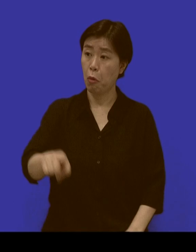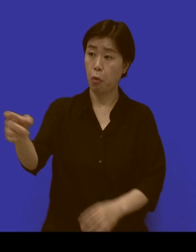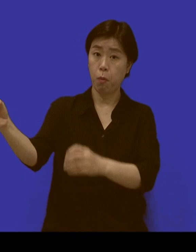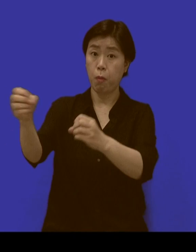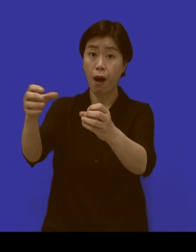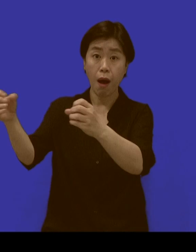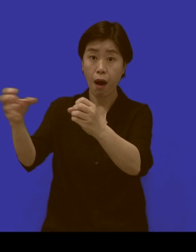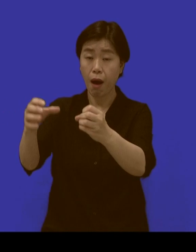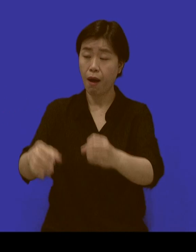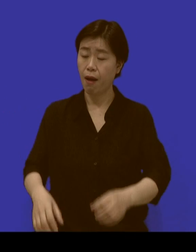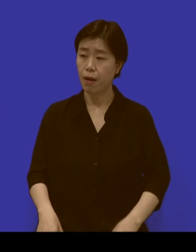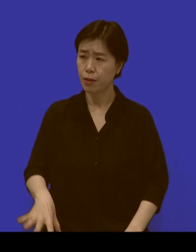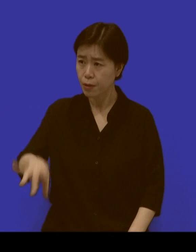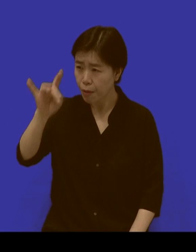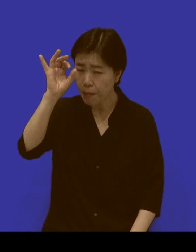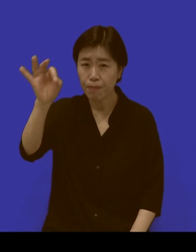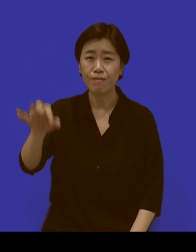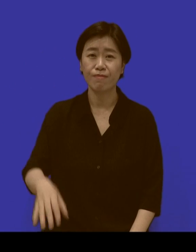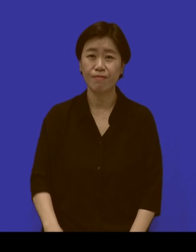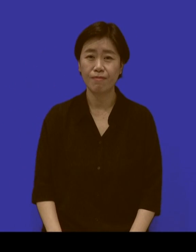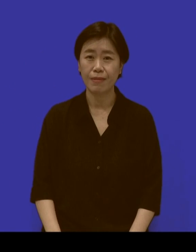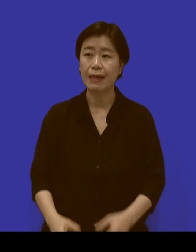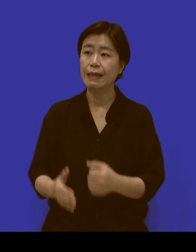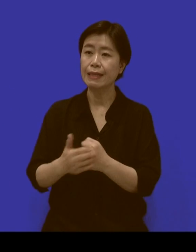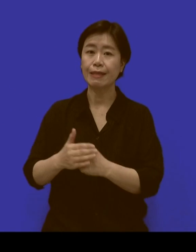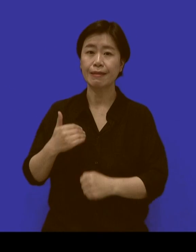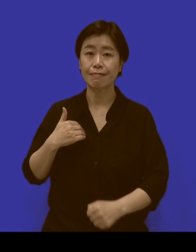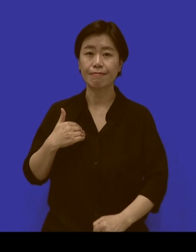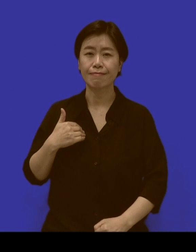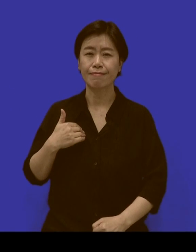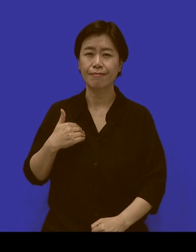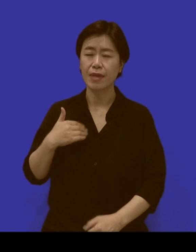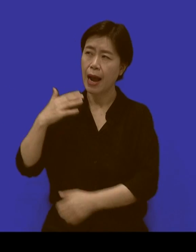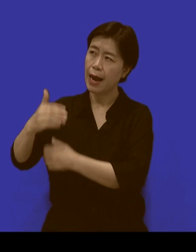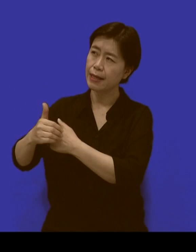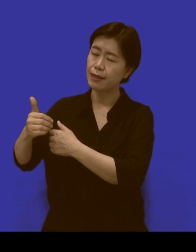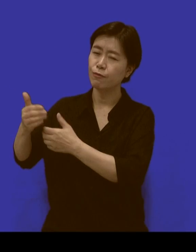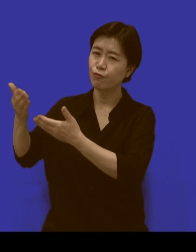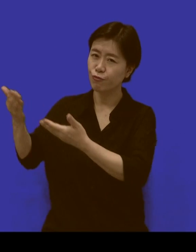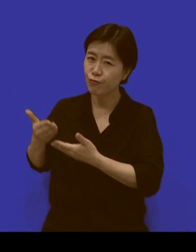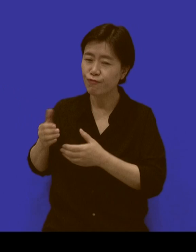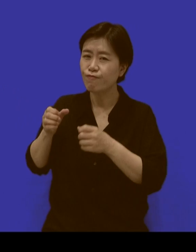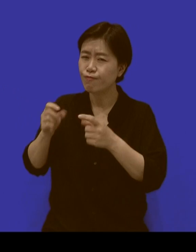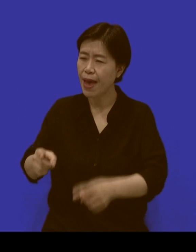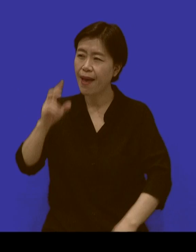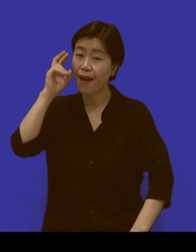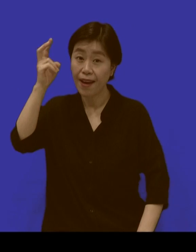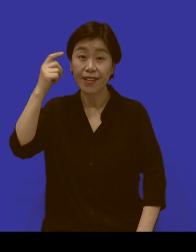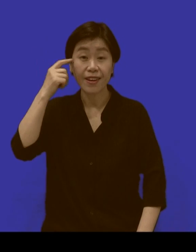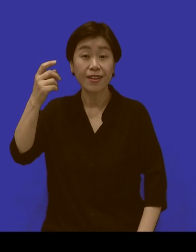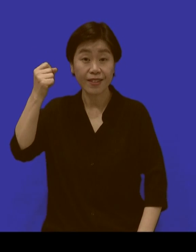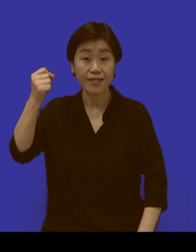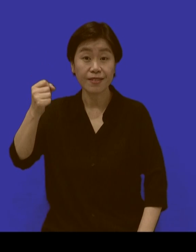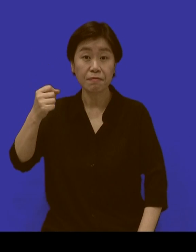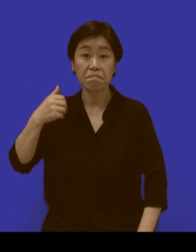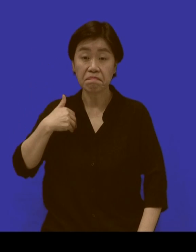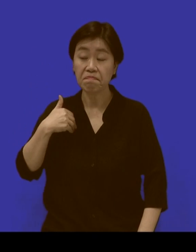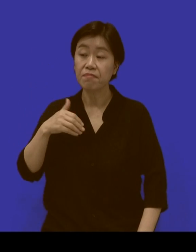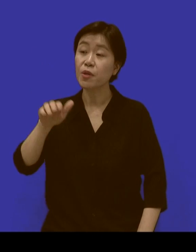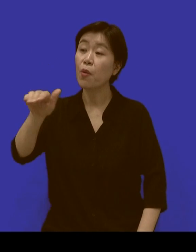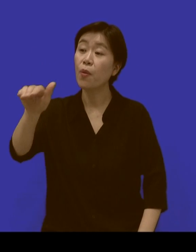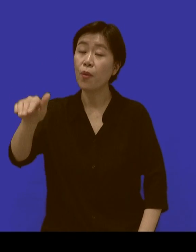있는 건 전 본 적이 없거든요. 네. 그래서 이건 하나님의 사인이 아닐까 예. 생각이 들어서 제가 이런 환자가